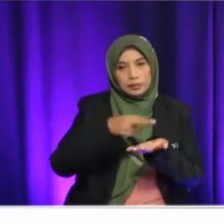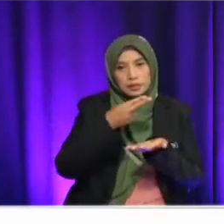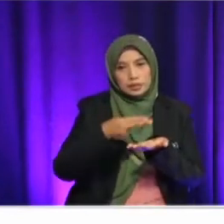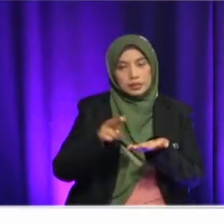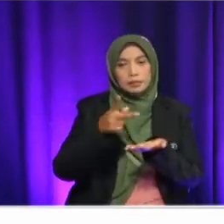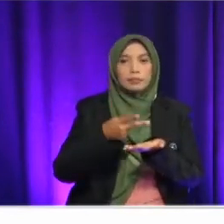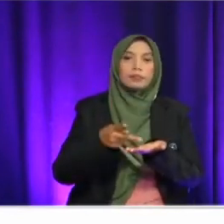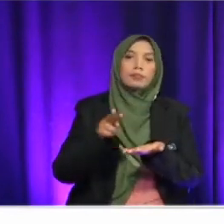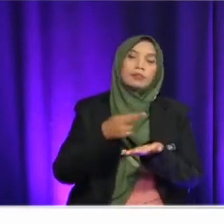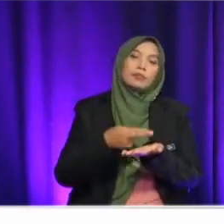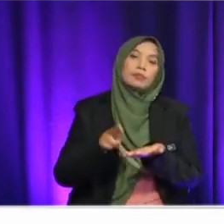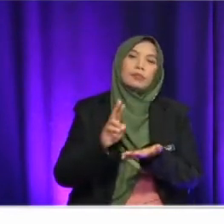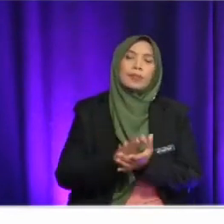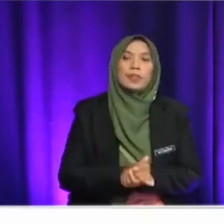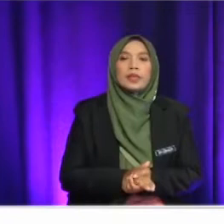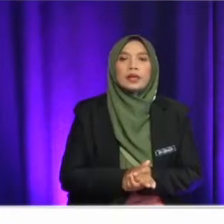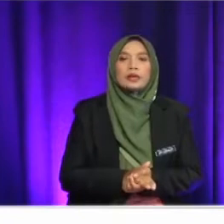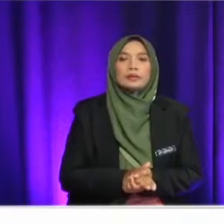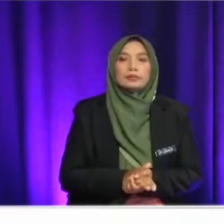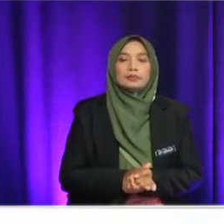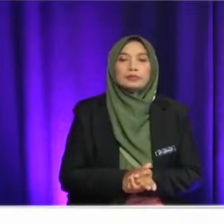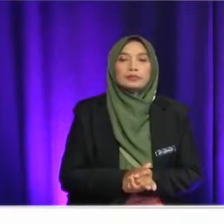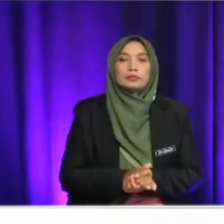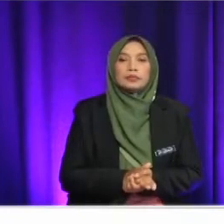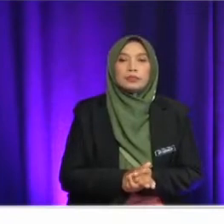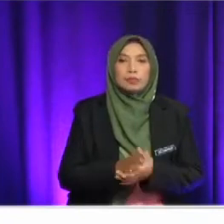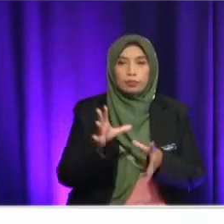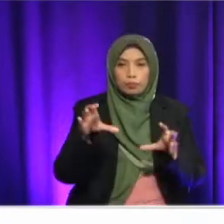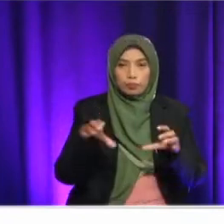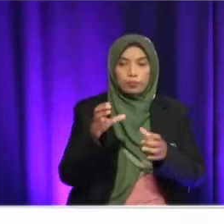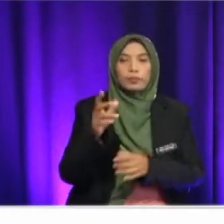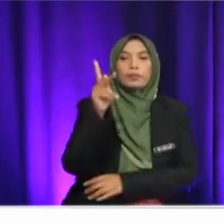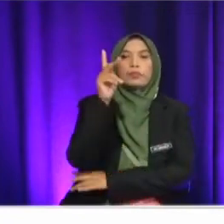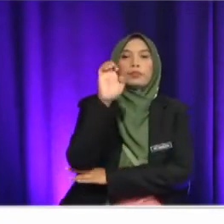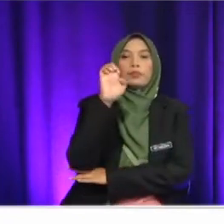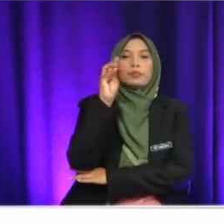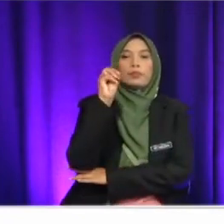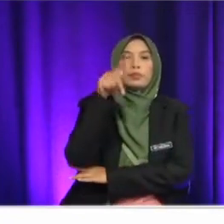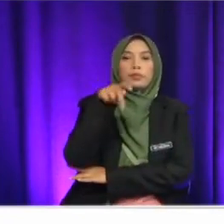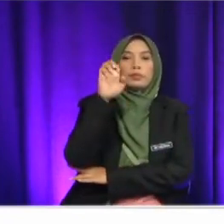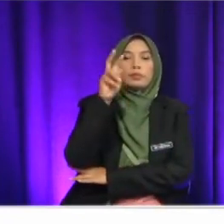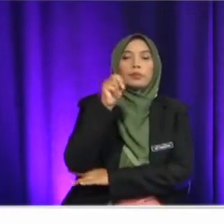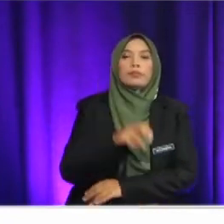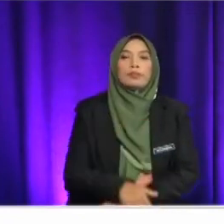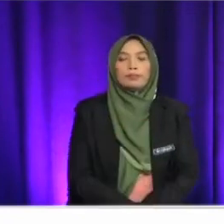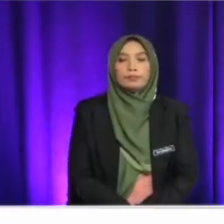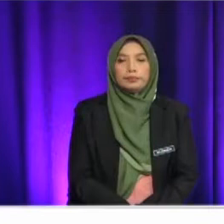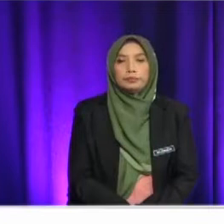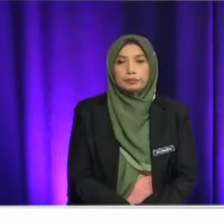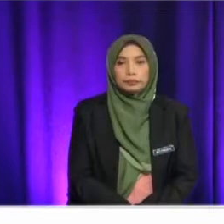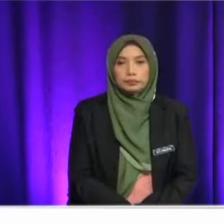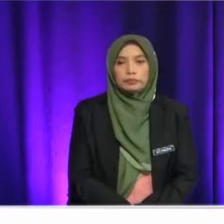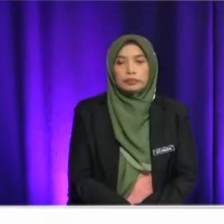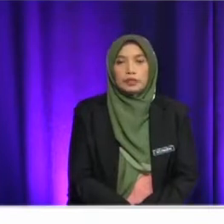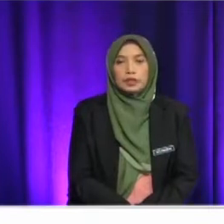hendaklah mengadakan kempen secara besar-besaran bagi memastikan amalan berbudi bahasa diamalkan dalam kalangan masyarakat. Baik. Terima